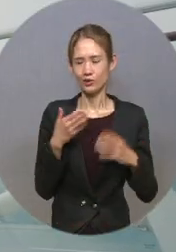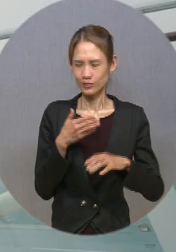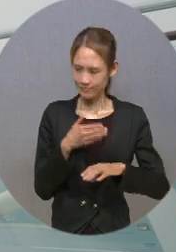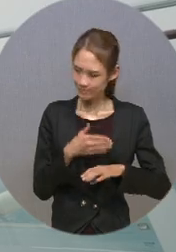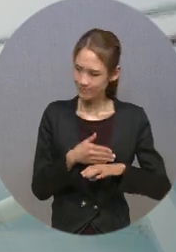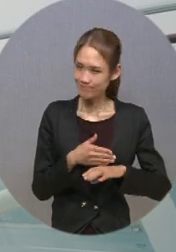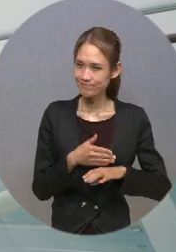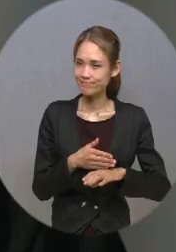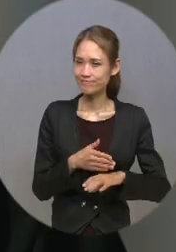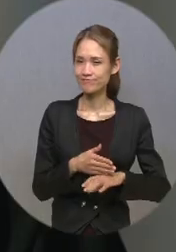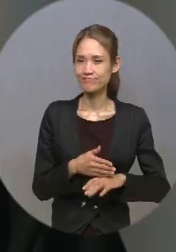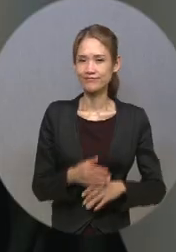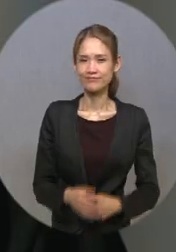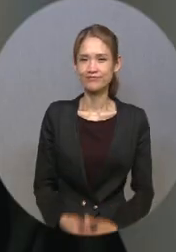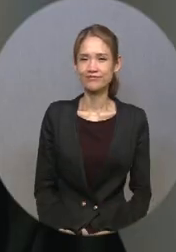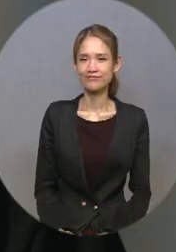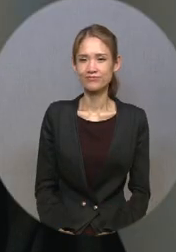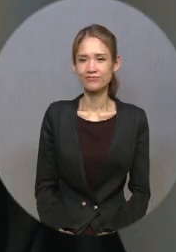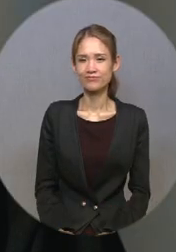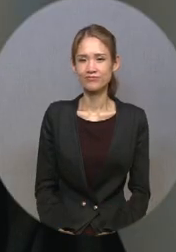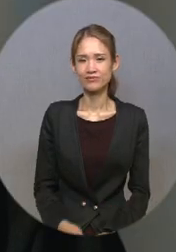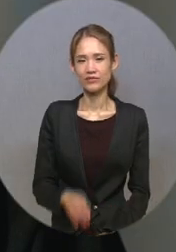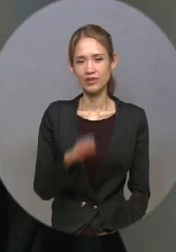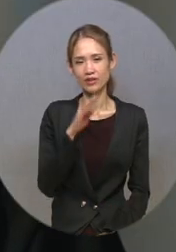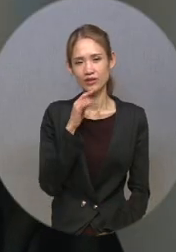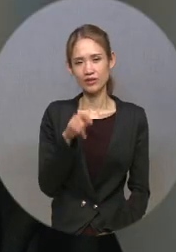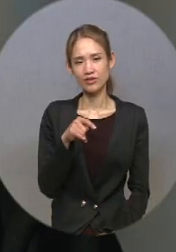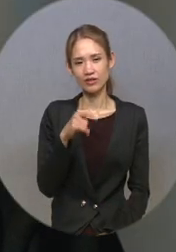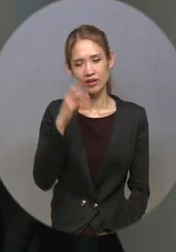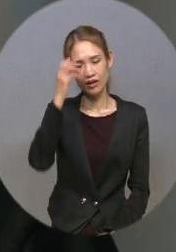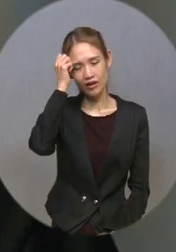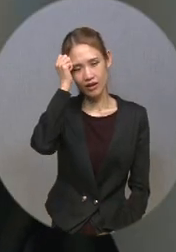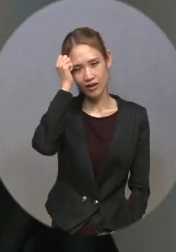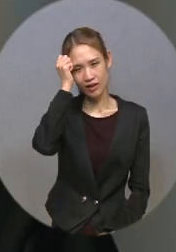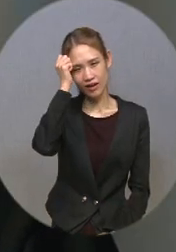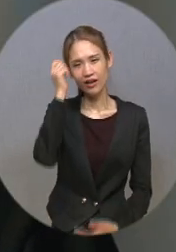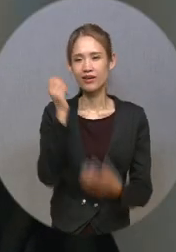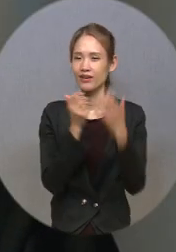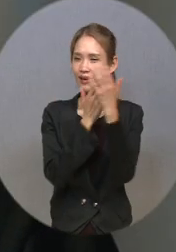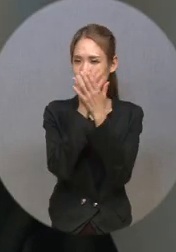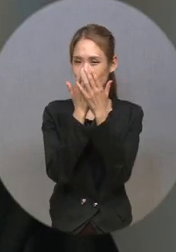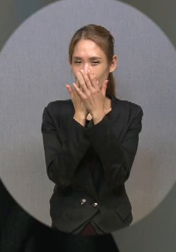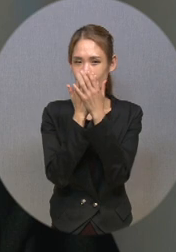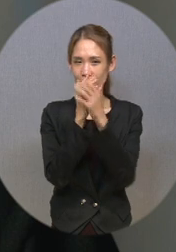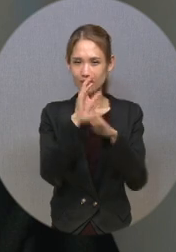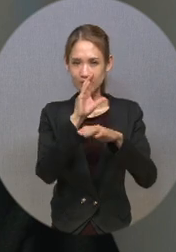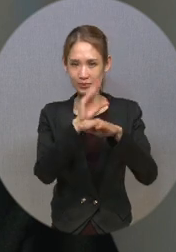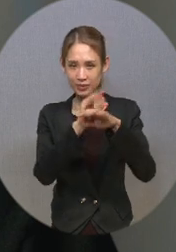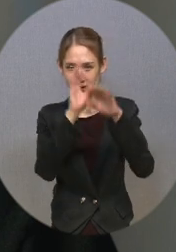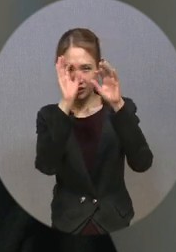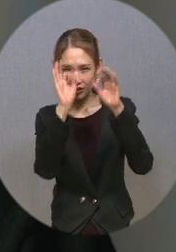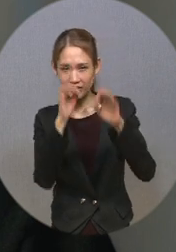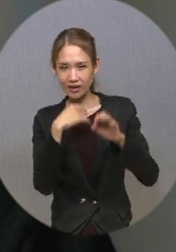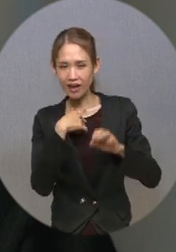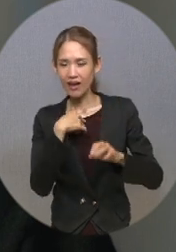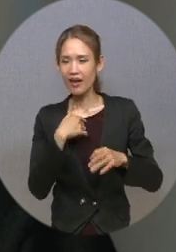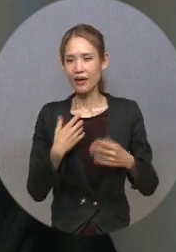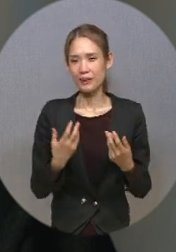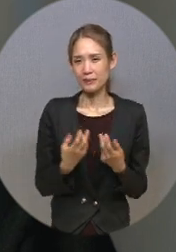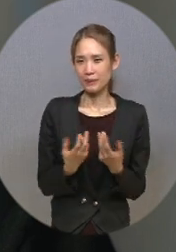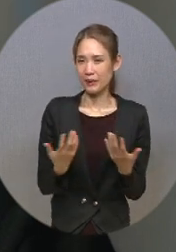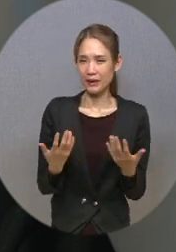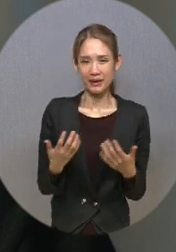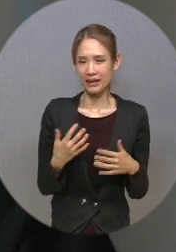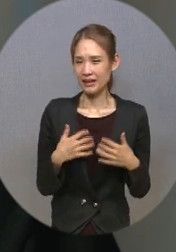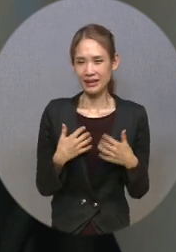감사합니다. 멘탈이 나가셨는데. 아, 사실 저는 그때 거의 기억이 없어요, 지금. 약간 방송한 걸 좀 봐야 될 것 같은데요? 저 뭐 어떤 거, 어떤 행동을 했고 어떤 말을 했는지